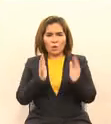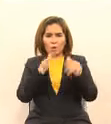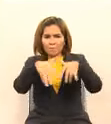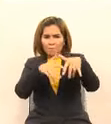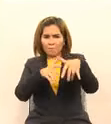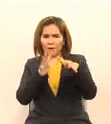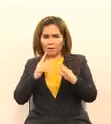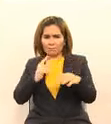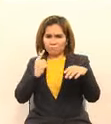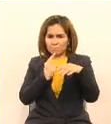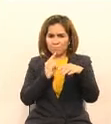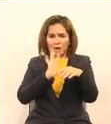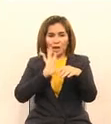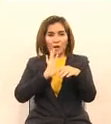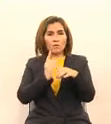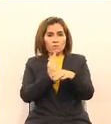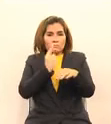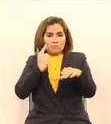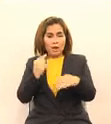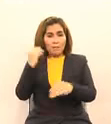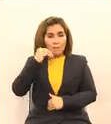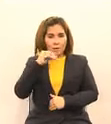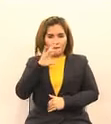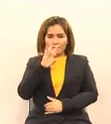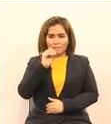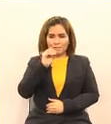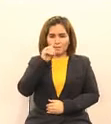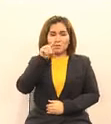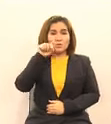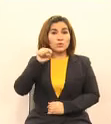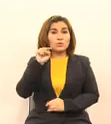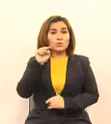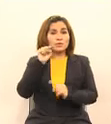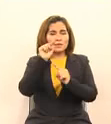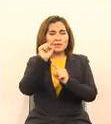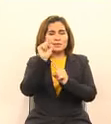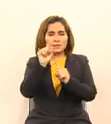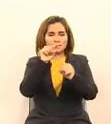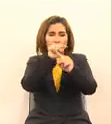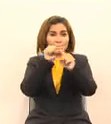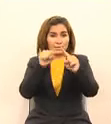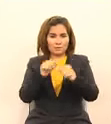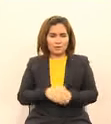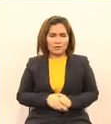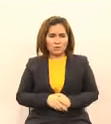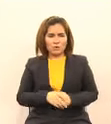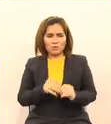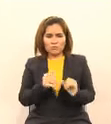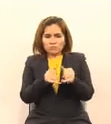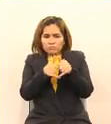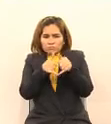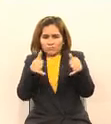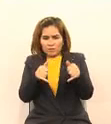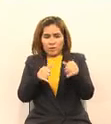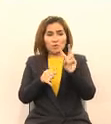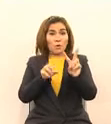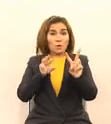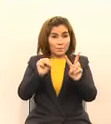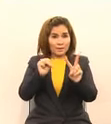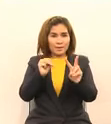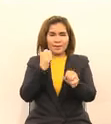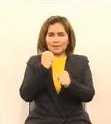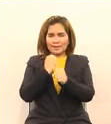ดทำบ่อยนะครับอยู่ที่ประมาณ 71.1% นะครับหลีกเลี่ยงการอยู่ใกล้ชิดแล้วก็อยู่ห่าง2เมตรนะครับอยู่ที่ประ